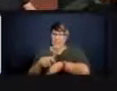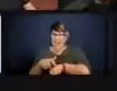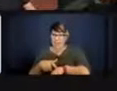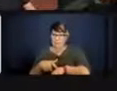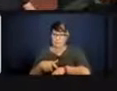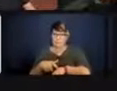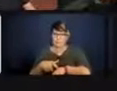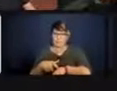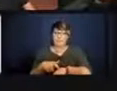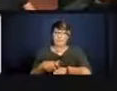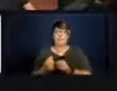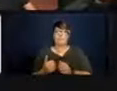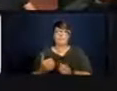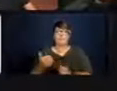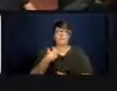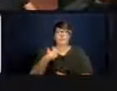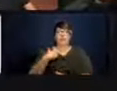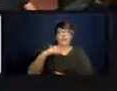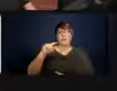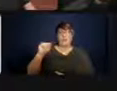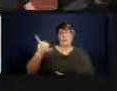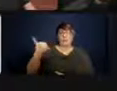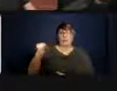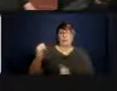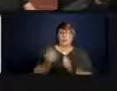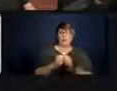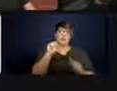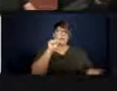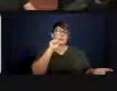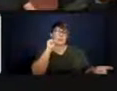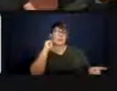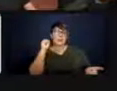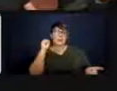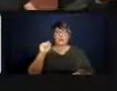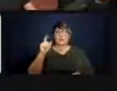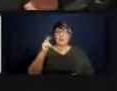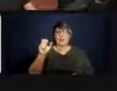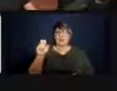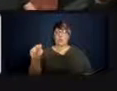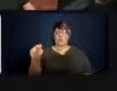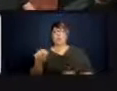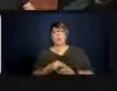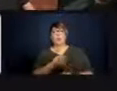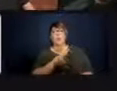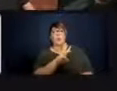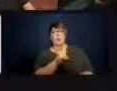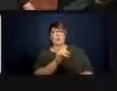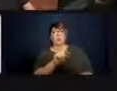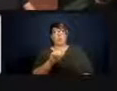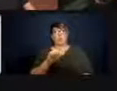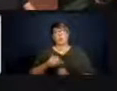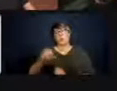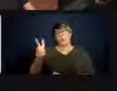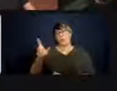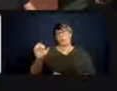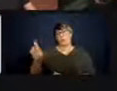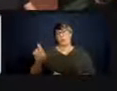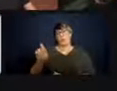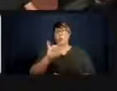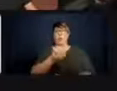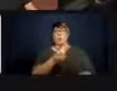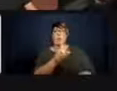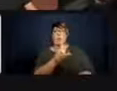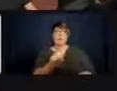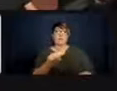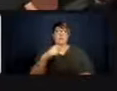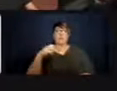في للمرة الأولى في تاريخ طبعا الجي سي بي اس نرى بأن هنالك طبعا